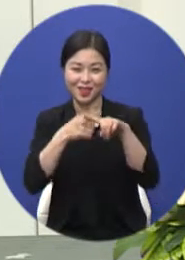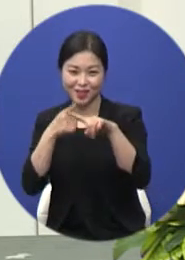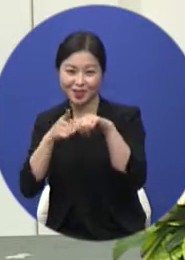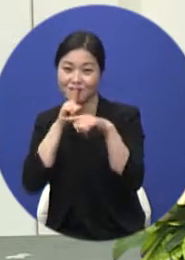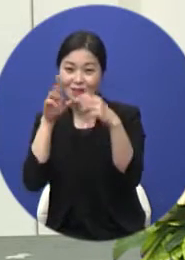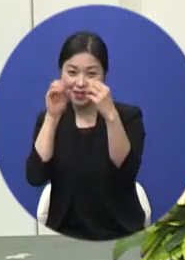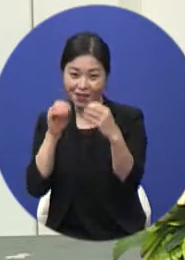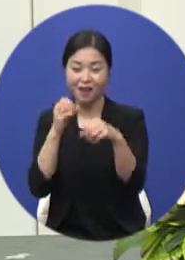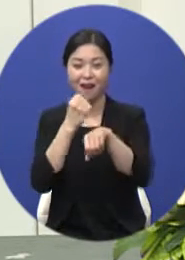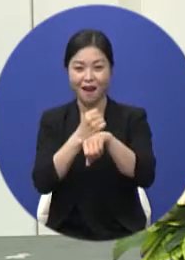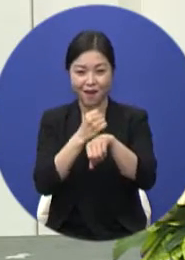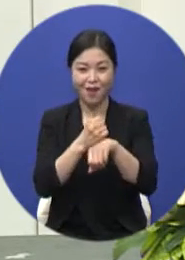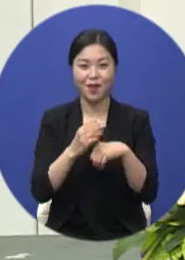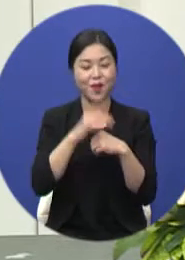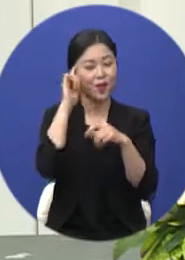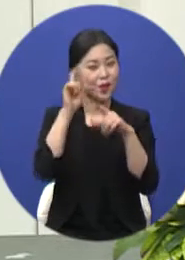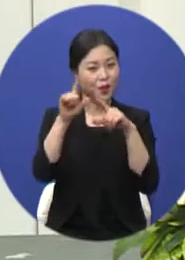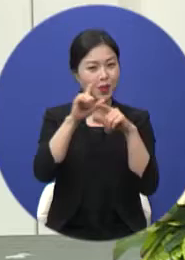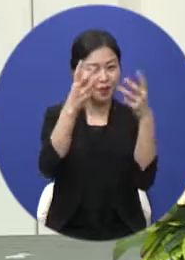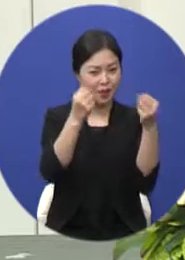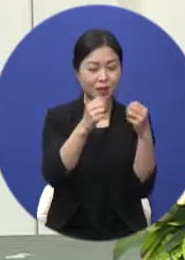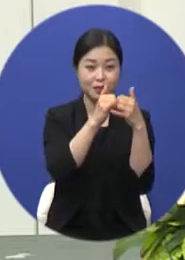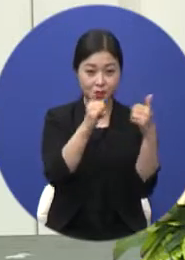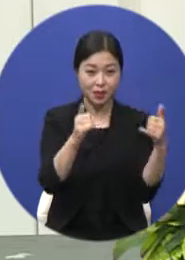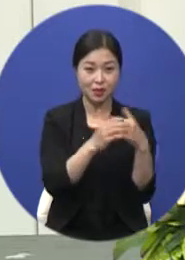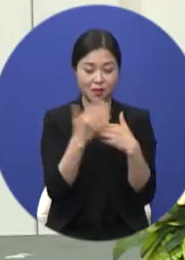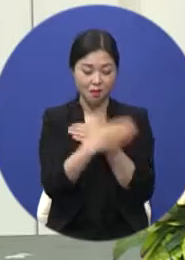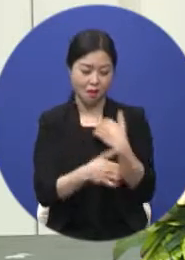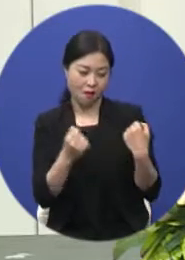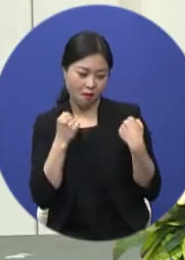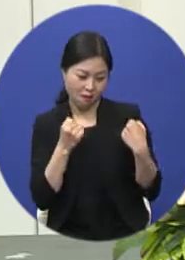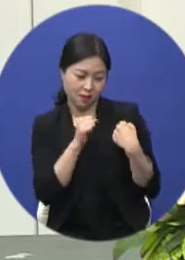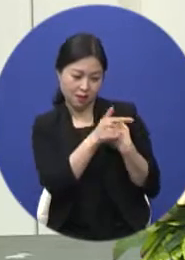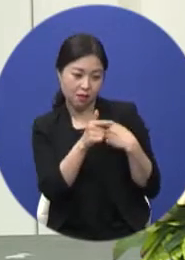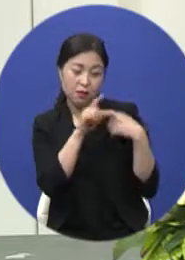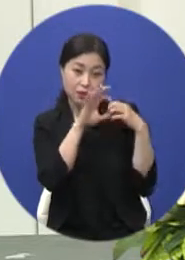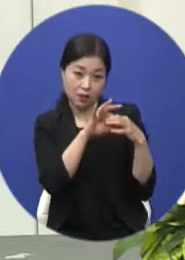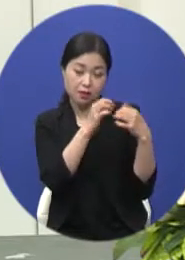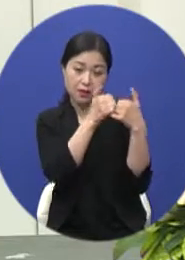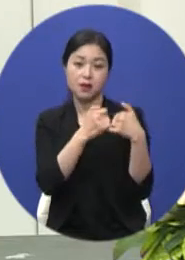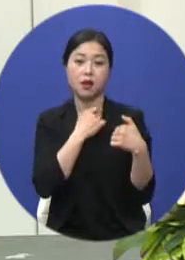것은 고민 많으신 분들 뭔가 상담하고 싶으신 분들